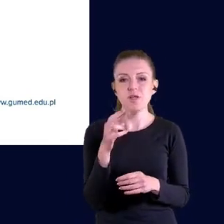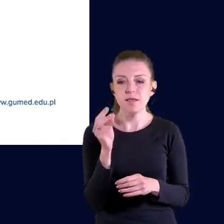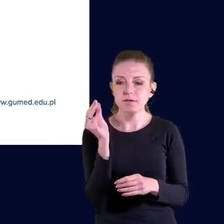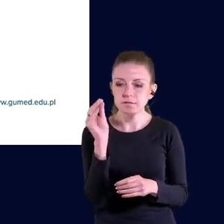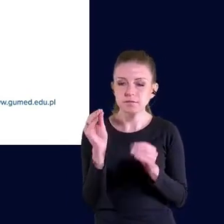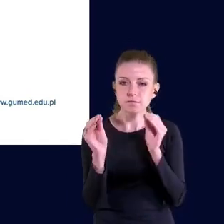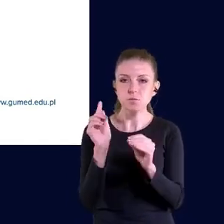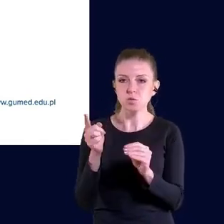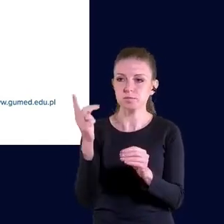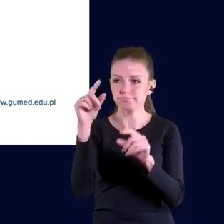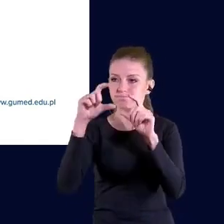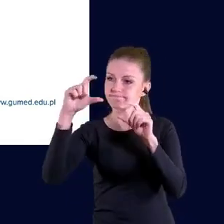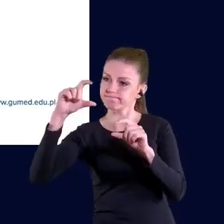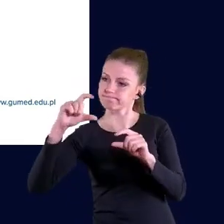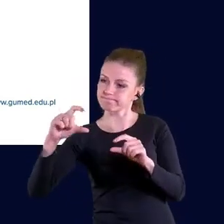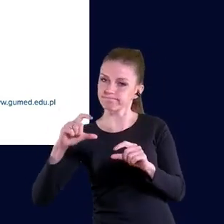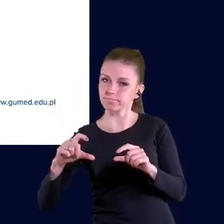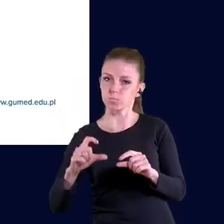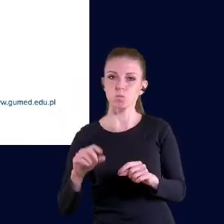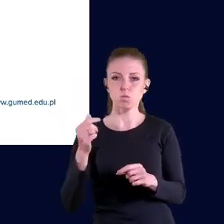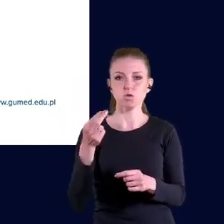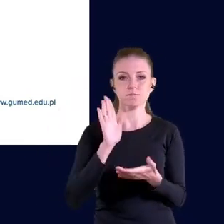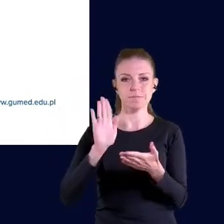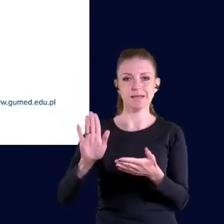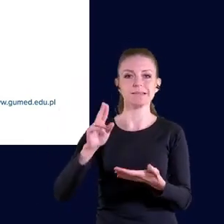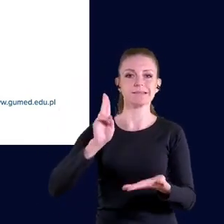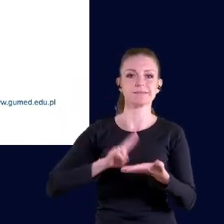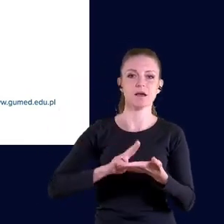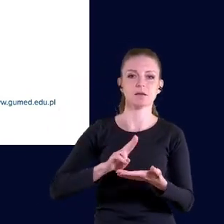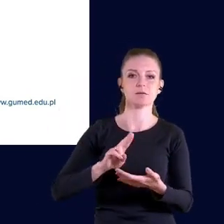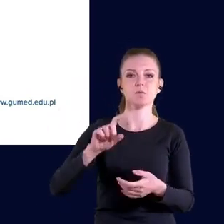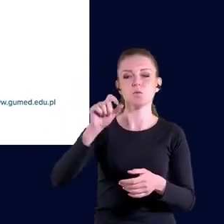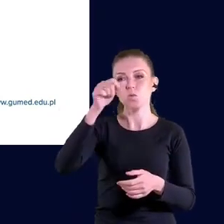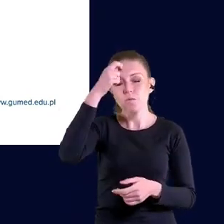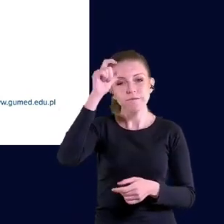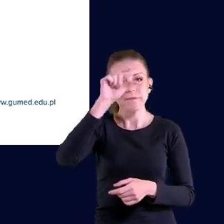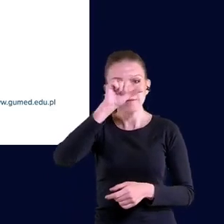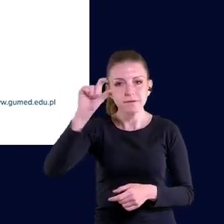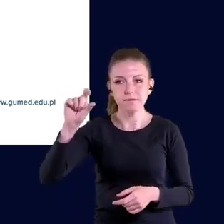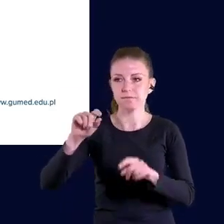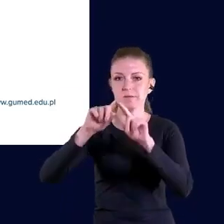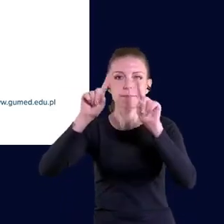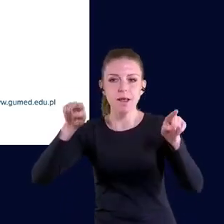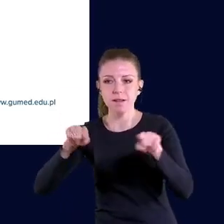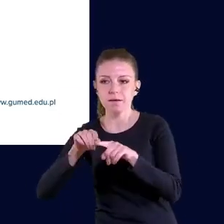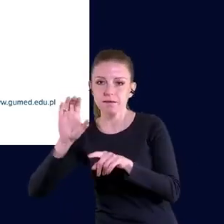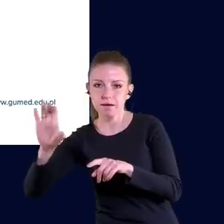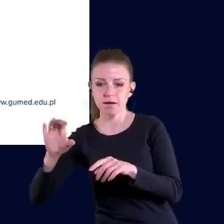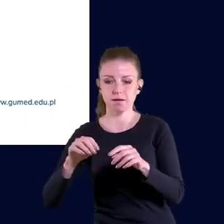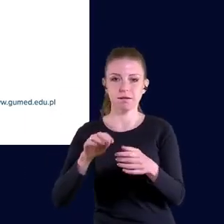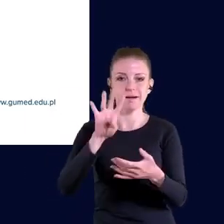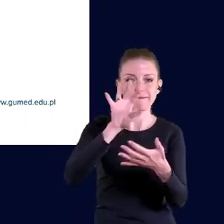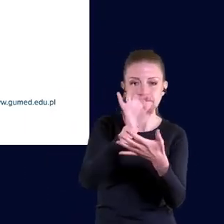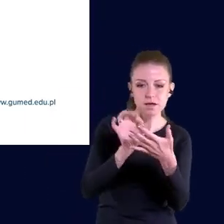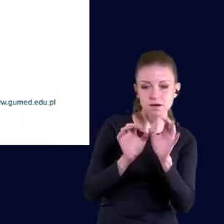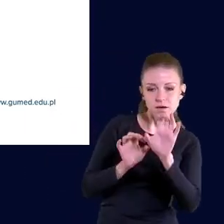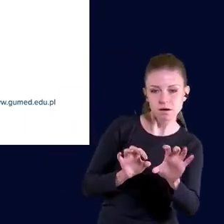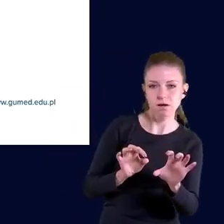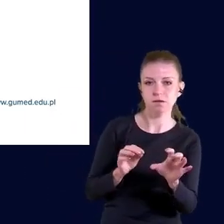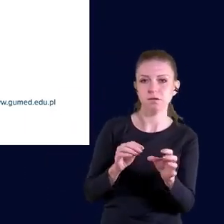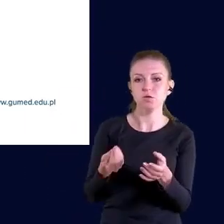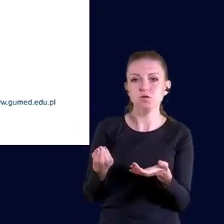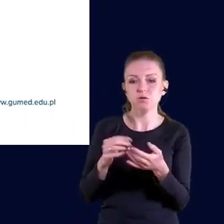przeczytany z danego dokumentu musi być oznaczony czyli wszystkie nagłówki wszystkie tabele grafiki przepisy